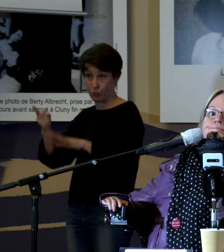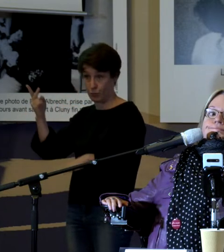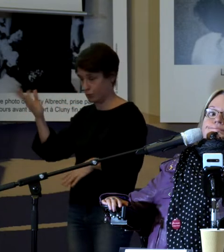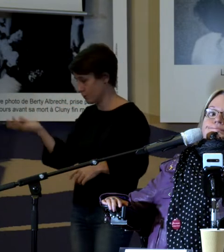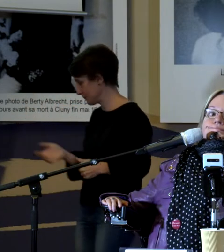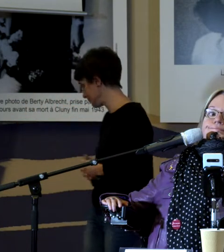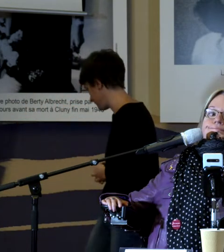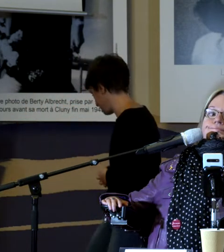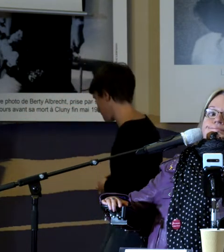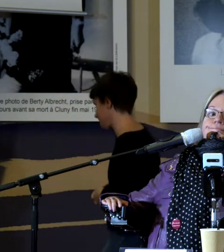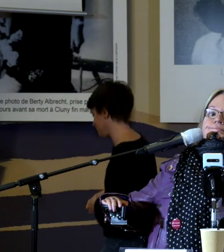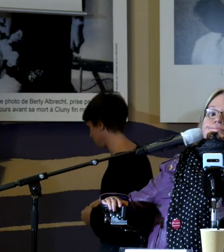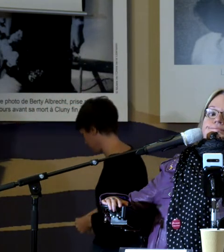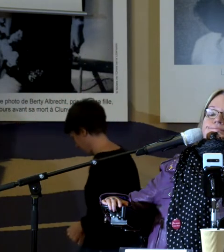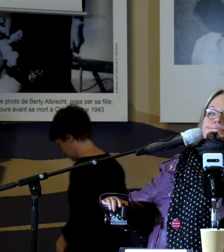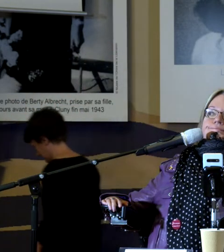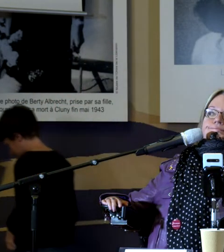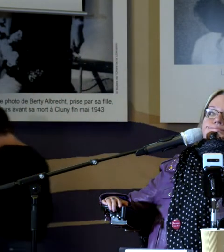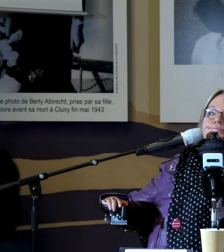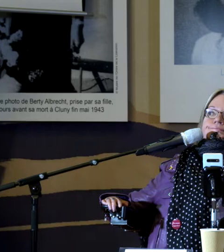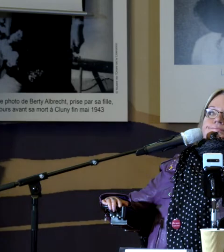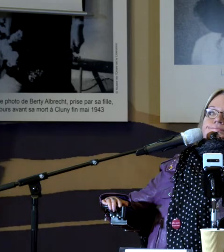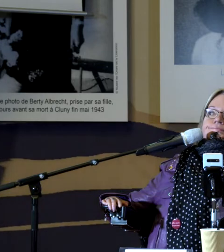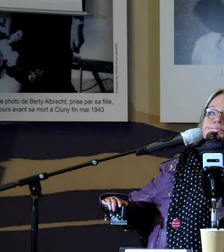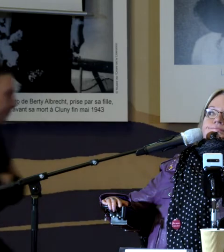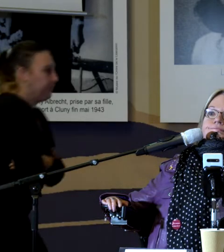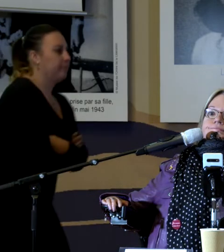Voilà. Et donc, cette lutte hein,